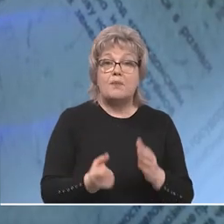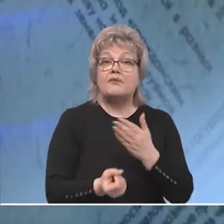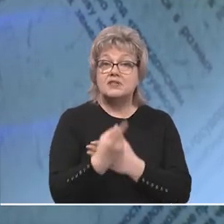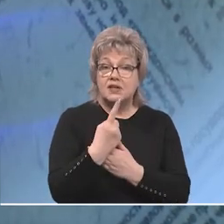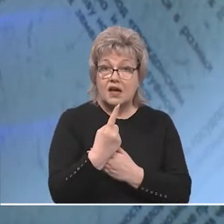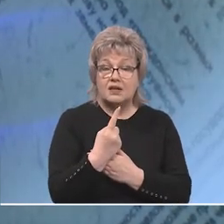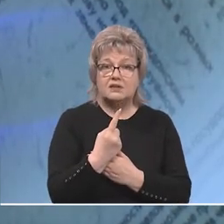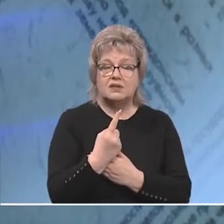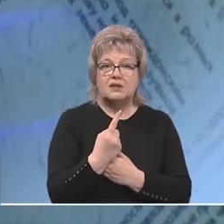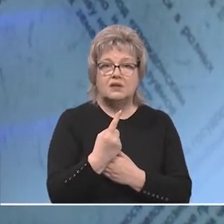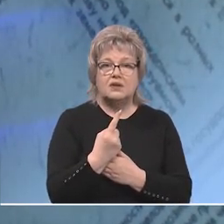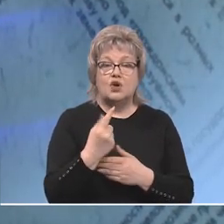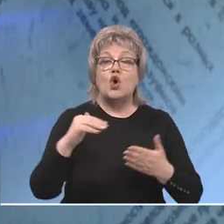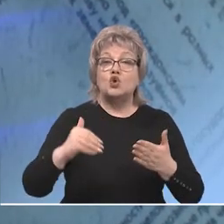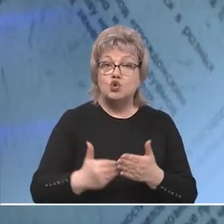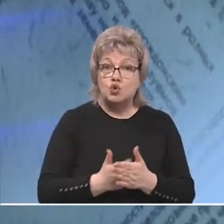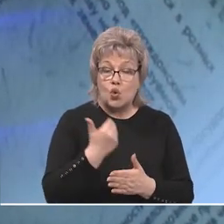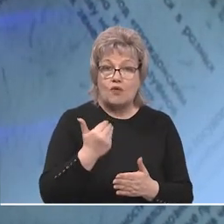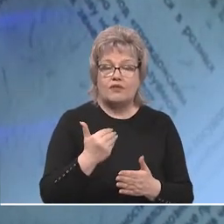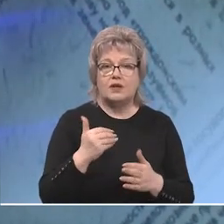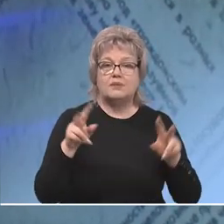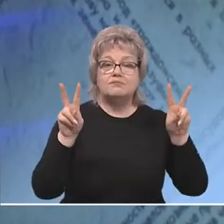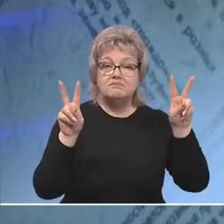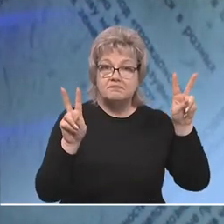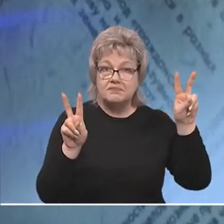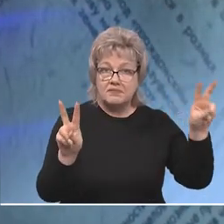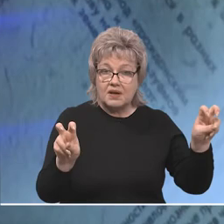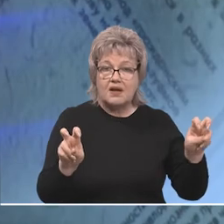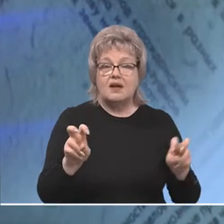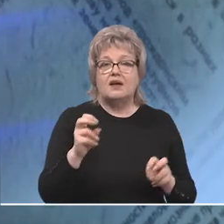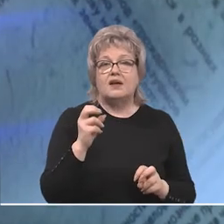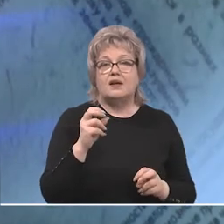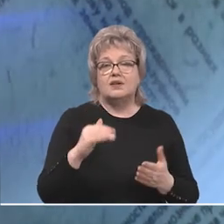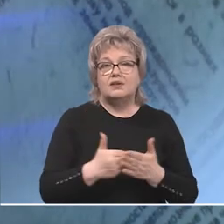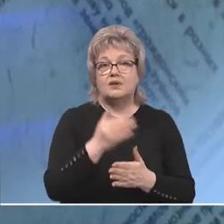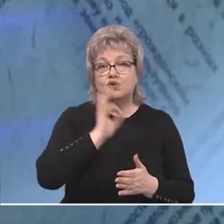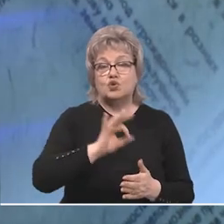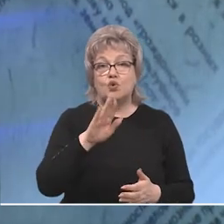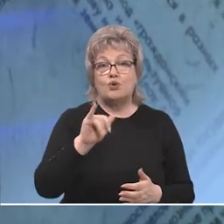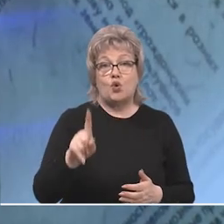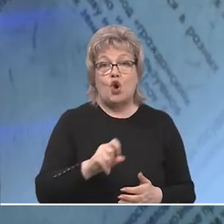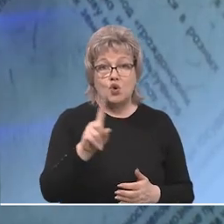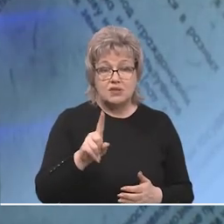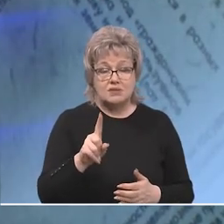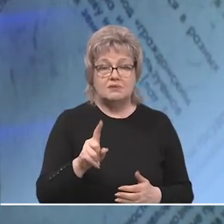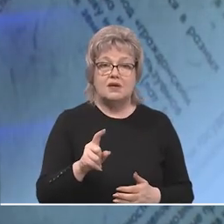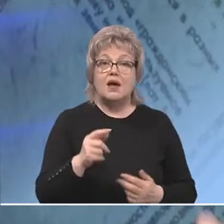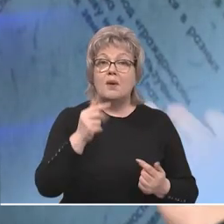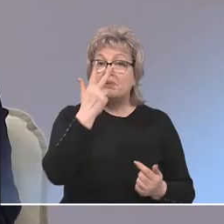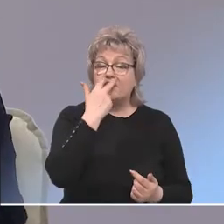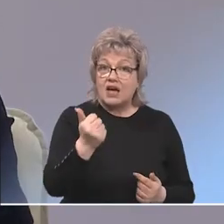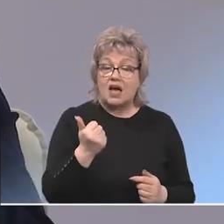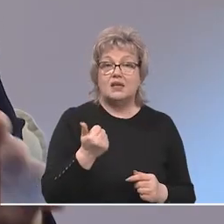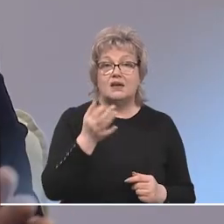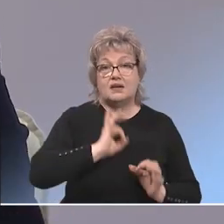рождаются, возникают новые штаммы, устойчивые к лекарственным препаратам. Новые штаммы туберкулеза, устойчивые к лекарственным препаратам. Ну, то есть